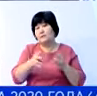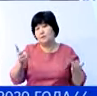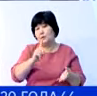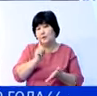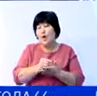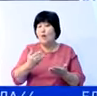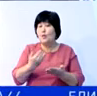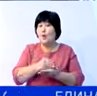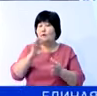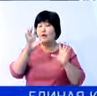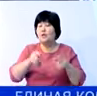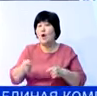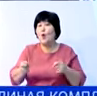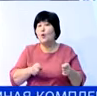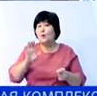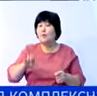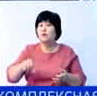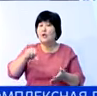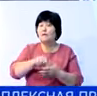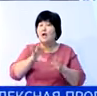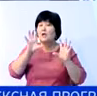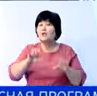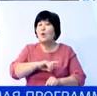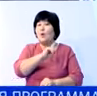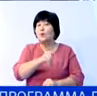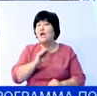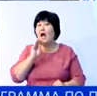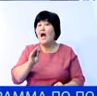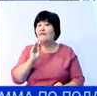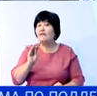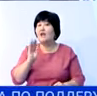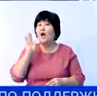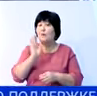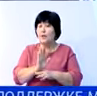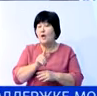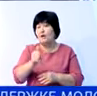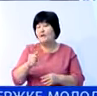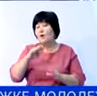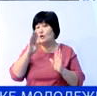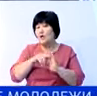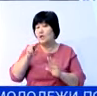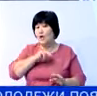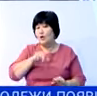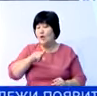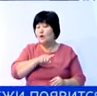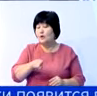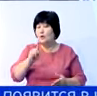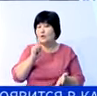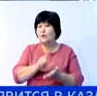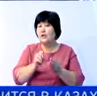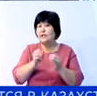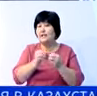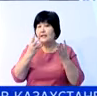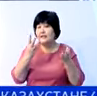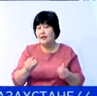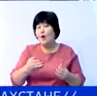Согласно новой редакции закона, руководитель после вступления в законную силу обвинительного приговора в отношении его сотрудника должен в течение 10 календарных